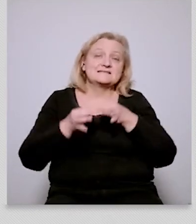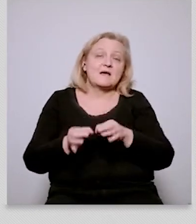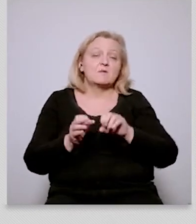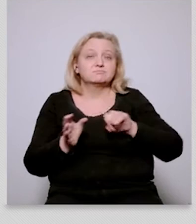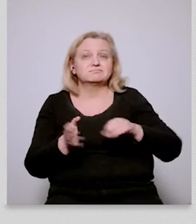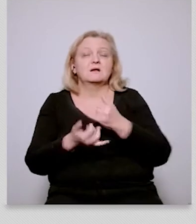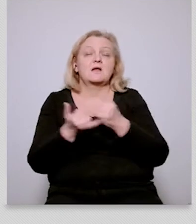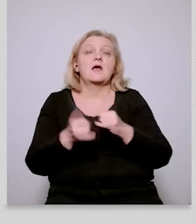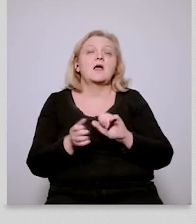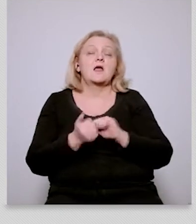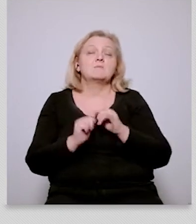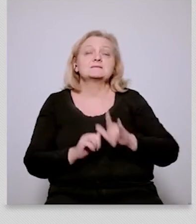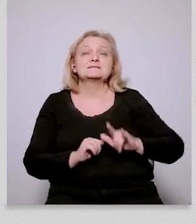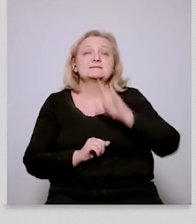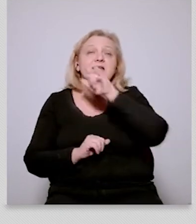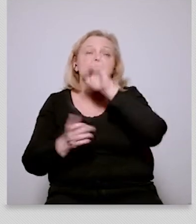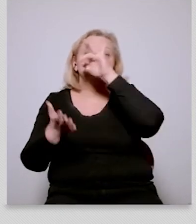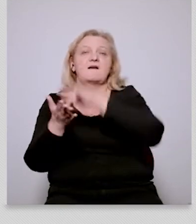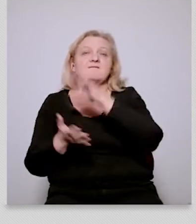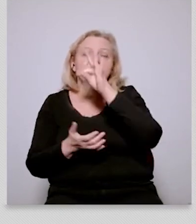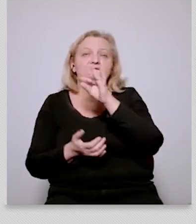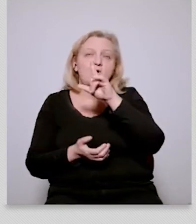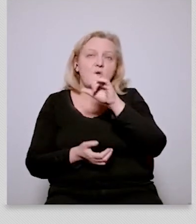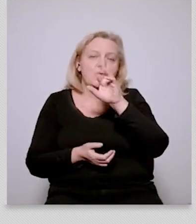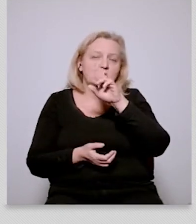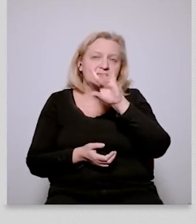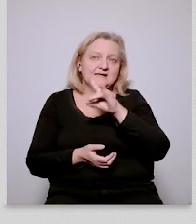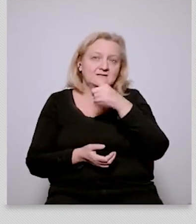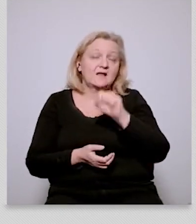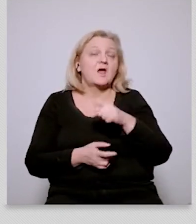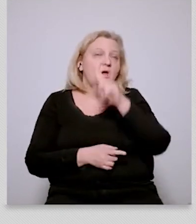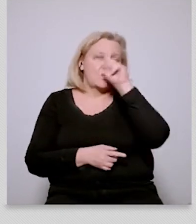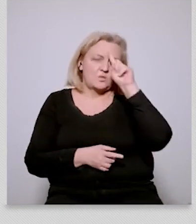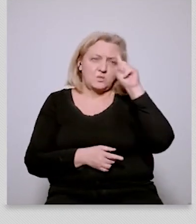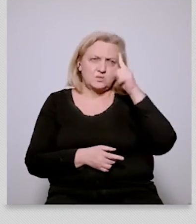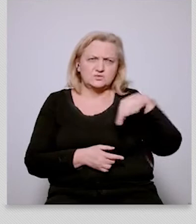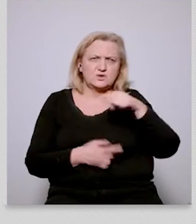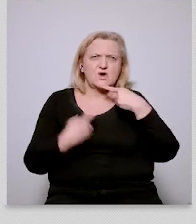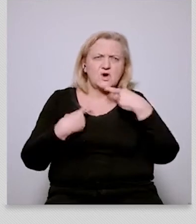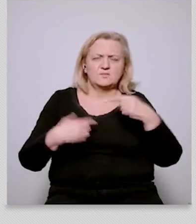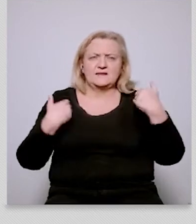przykład lotem na Florydę to już nie jest takie proste i ludzie nie chcą tej odpowiedzialności na siebie przyjąć